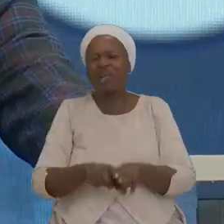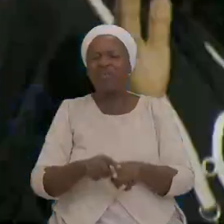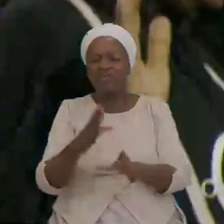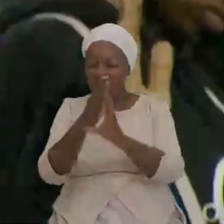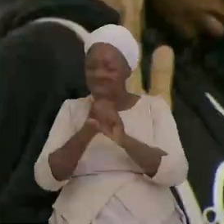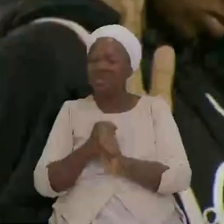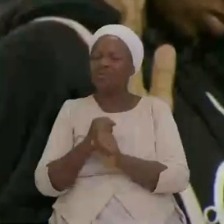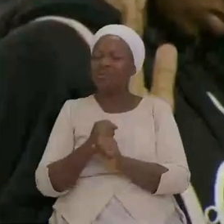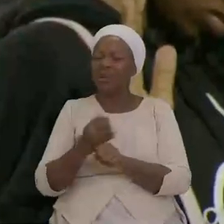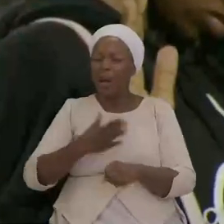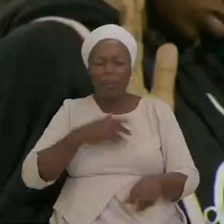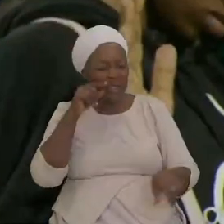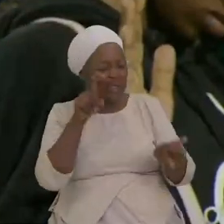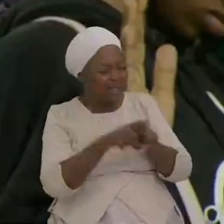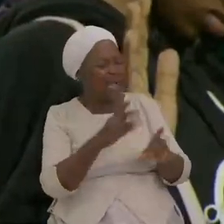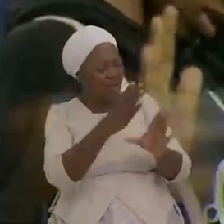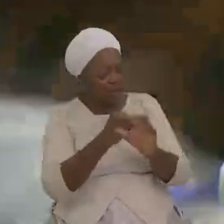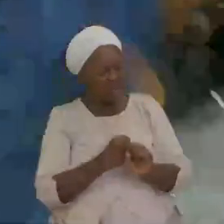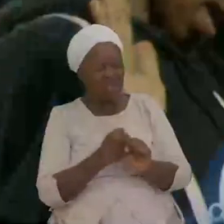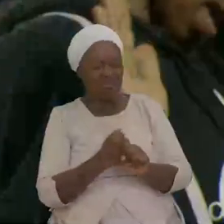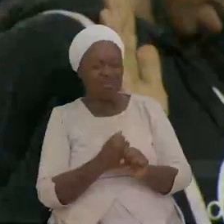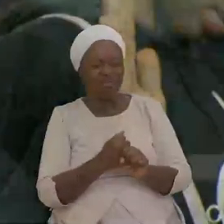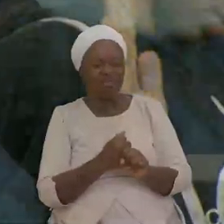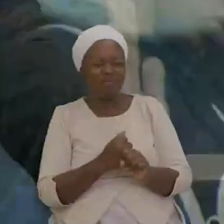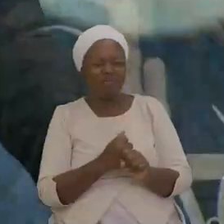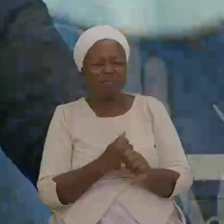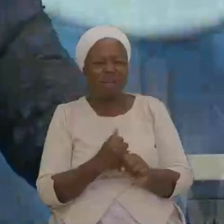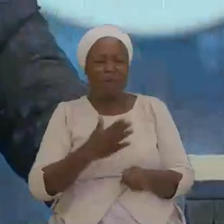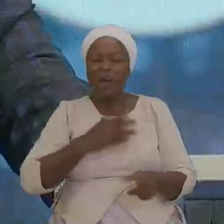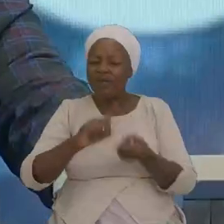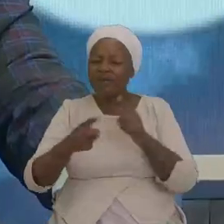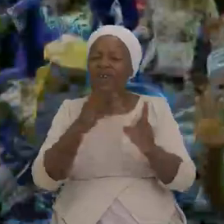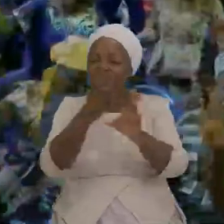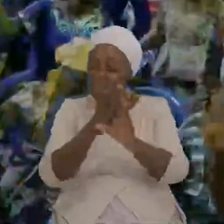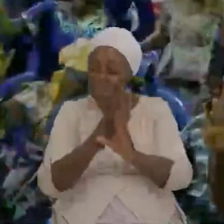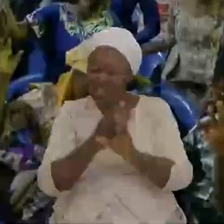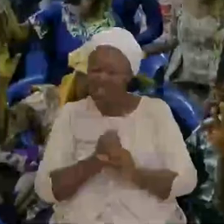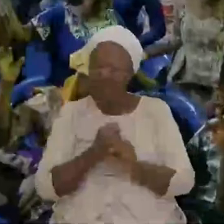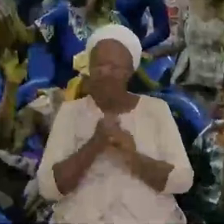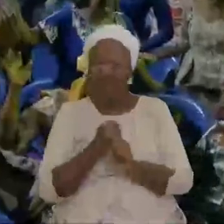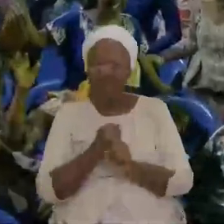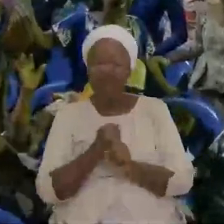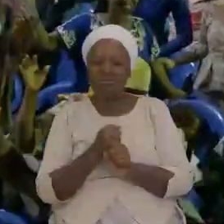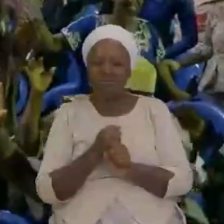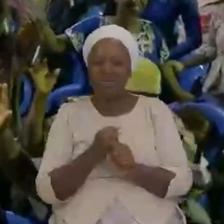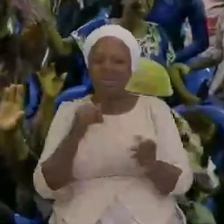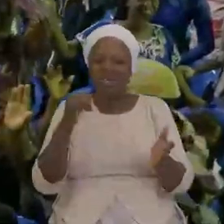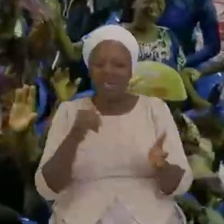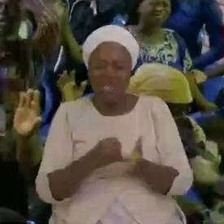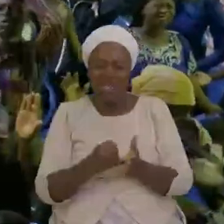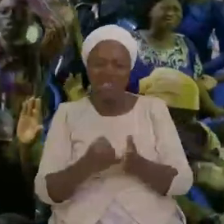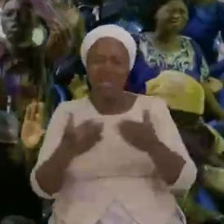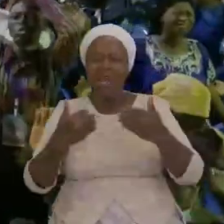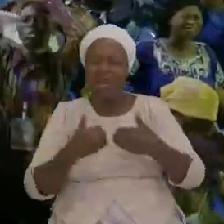reçois. Ma soeur là-bas, reçois. Mon ami là-bas, reçois.